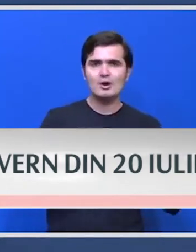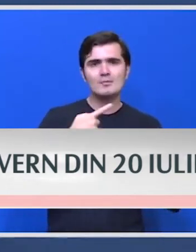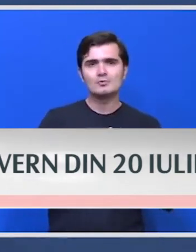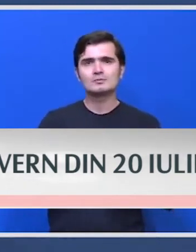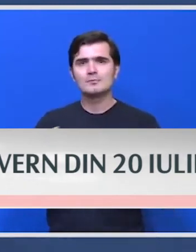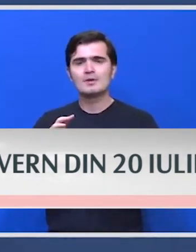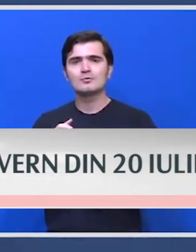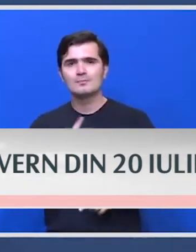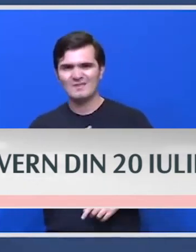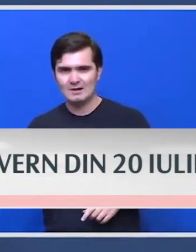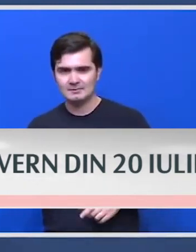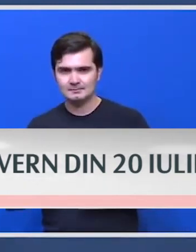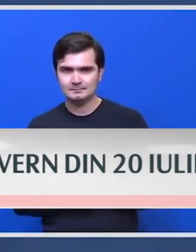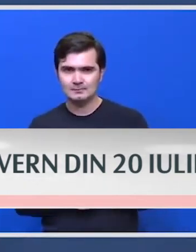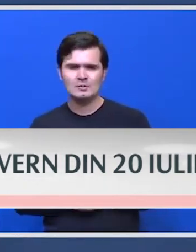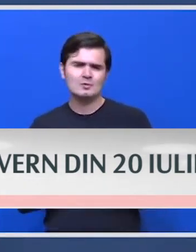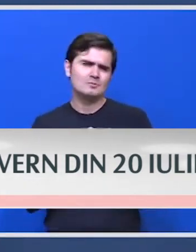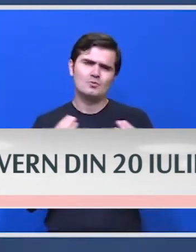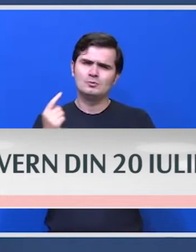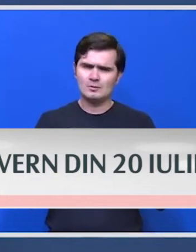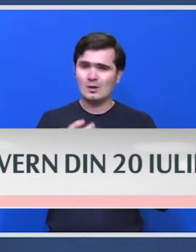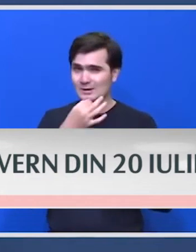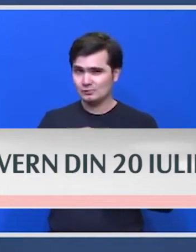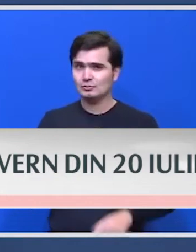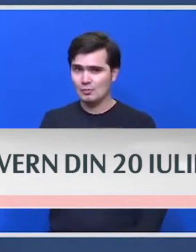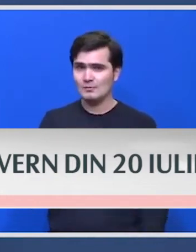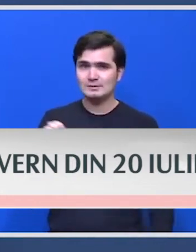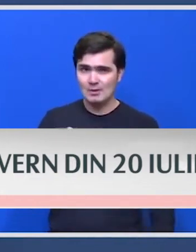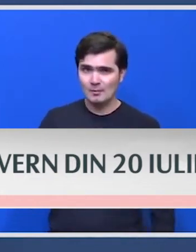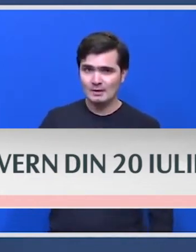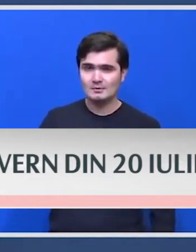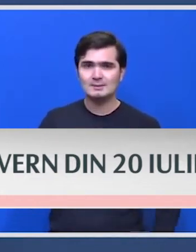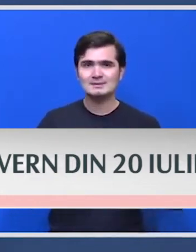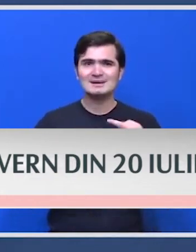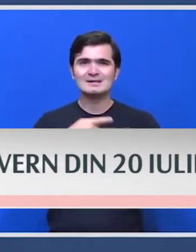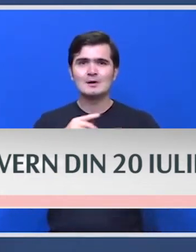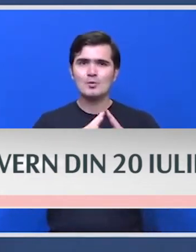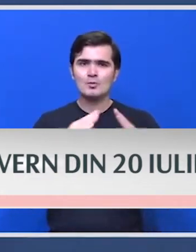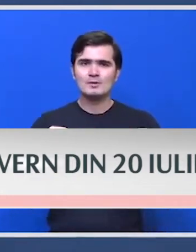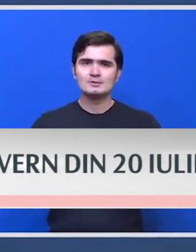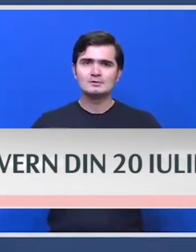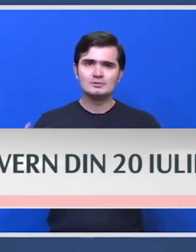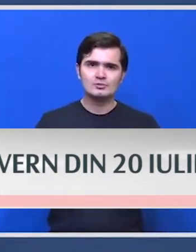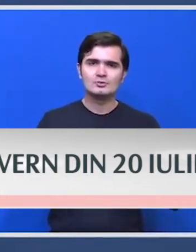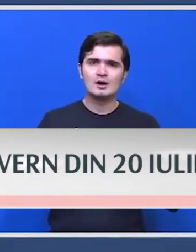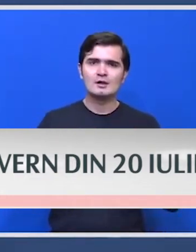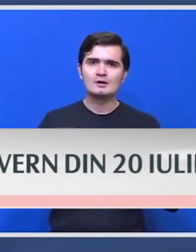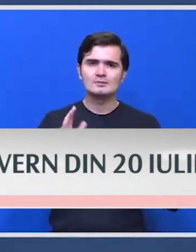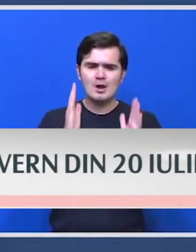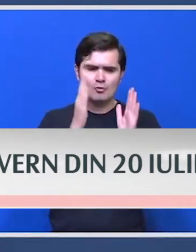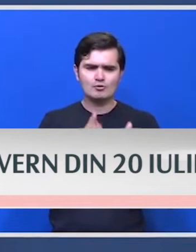privat. De foarte multe ori, ne-a spus și Comisia Europeană, sistemul românesc de cercetare s-a caracterizat printr-un